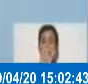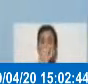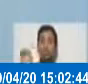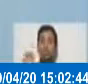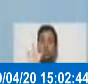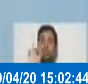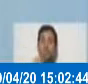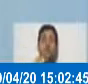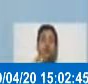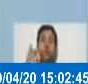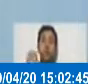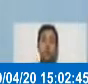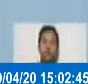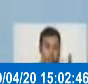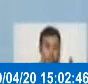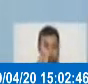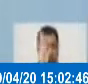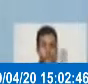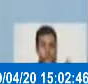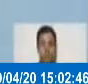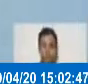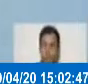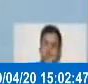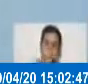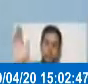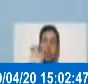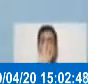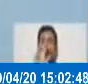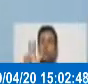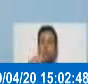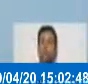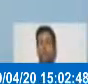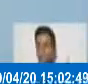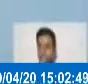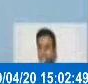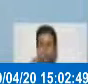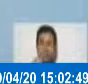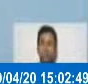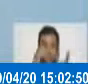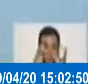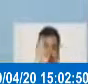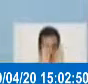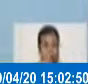এই আইসোলেশন শয্যাগুলো সব আমাদের হাসপাতালে আছে এবং আমাদের মোট আইসোলেশন শয্যা হলো